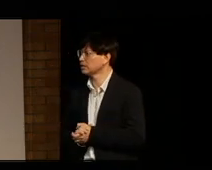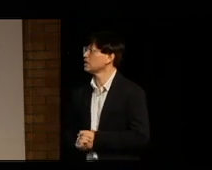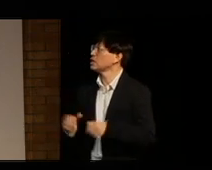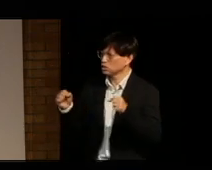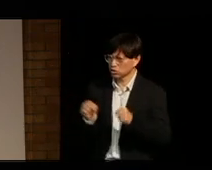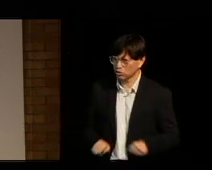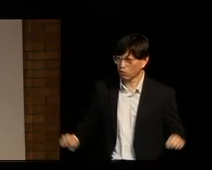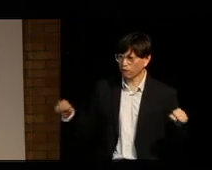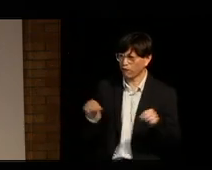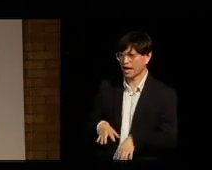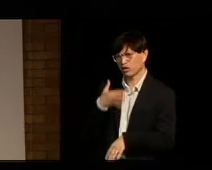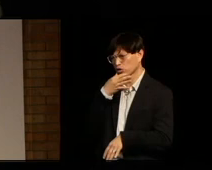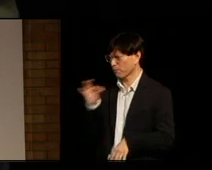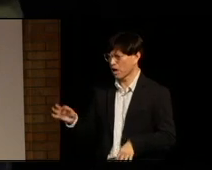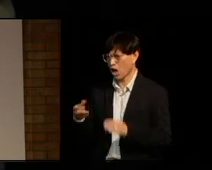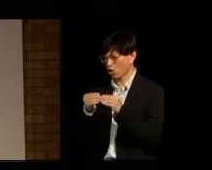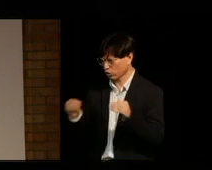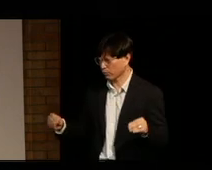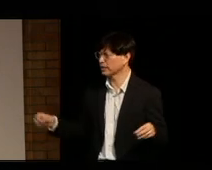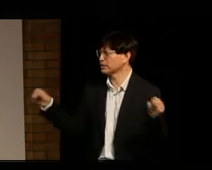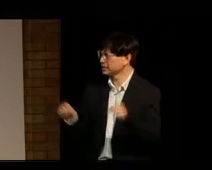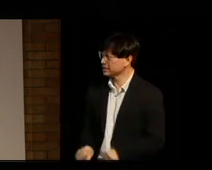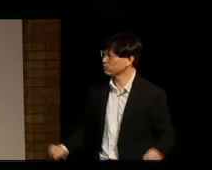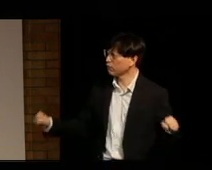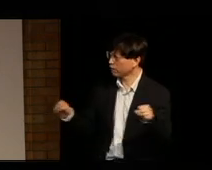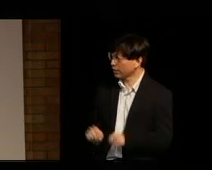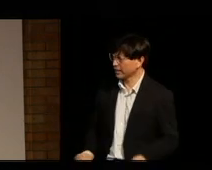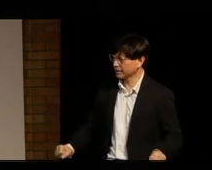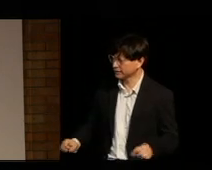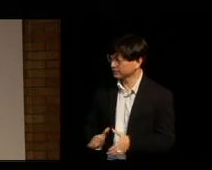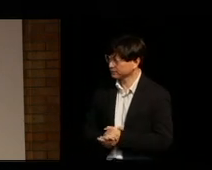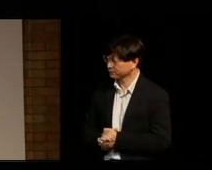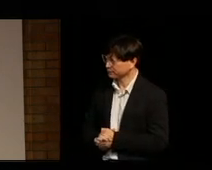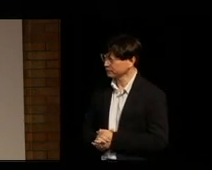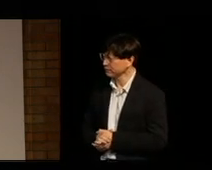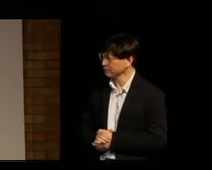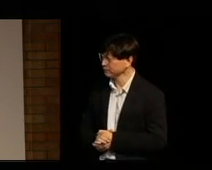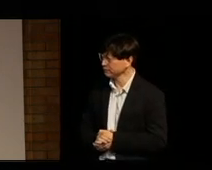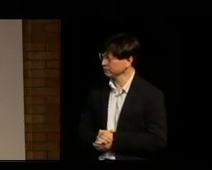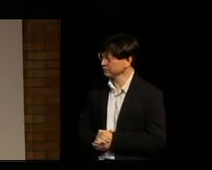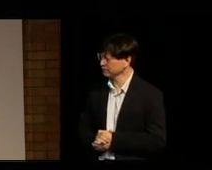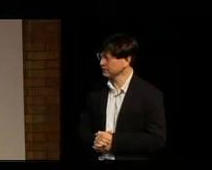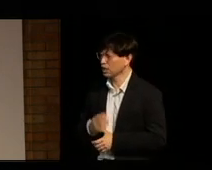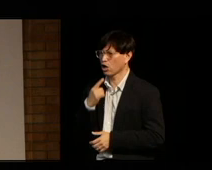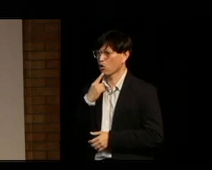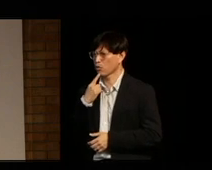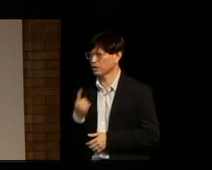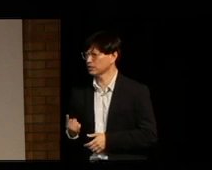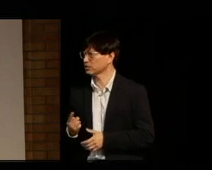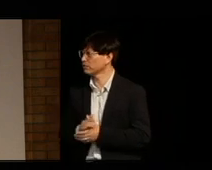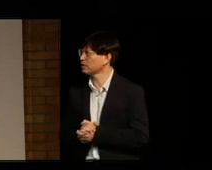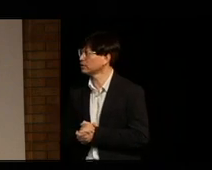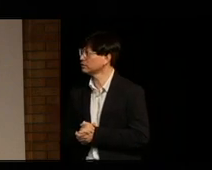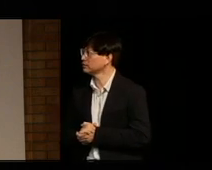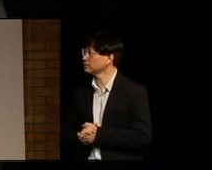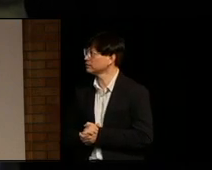fare non è solo bello a parole ma si può fare quello che diceva Riccardo è vero anche quello che diceva un po' Maria no è